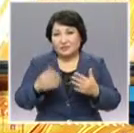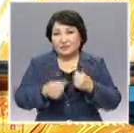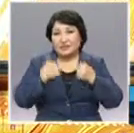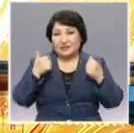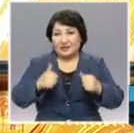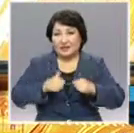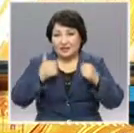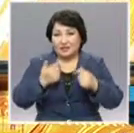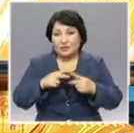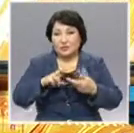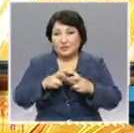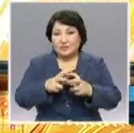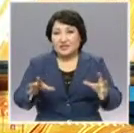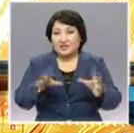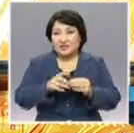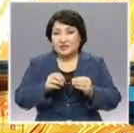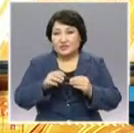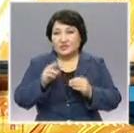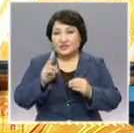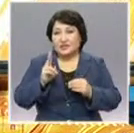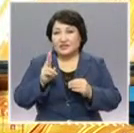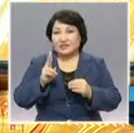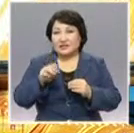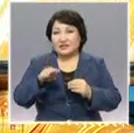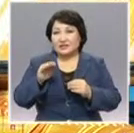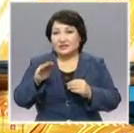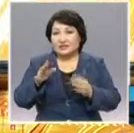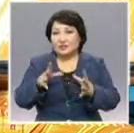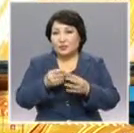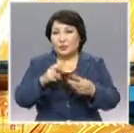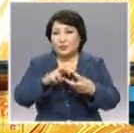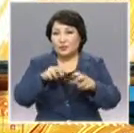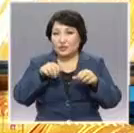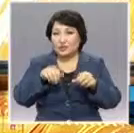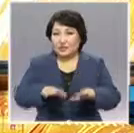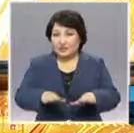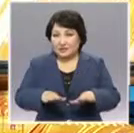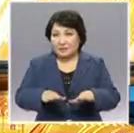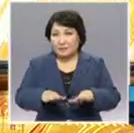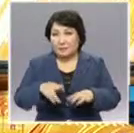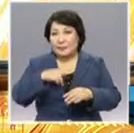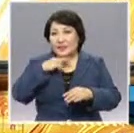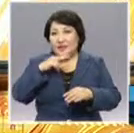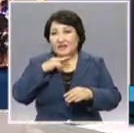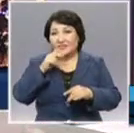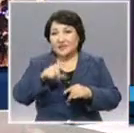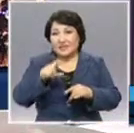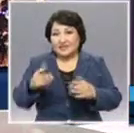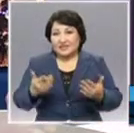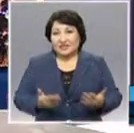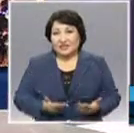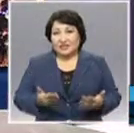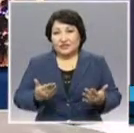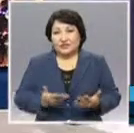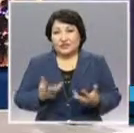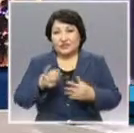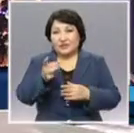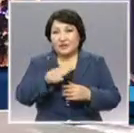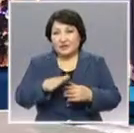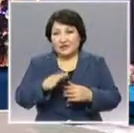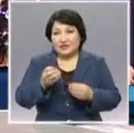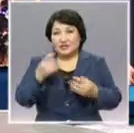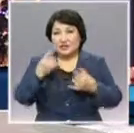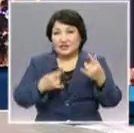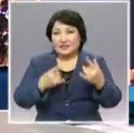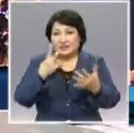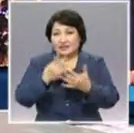ними, КТЖ, эту проблему решить. Внимательные жители в вашем районе живут, и наши телезрители, вот они еще один вопрос хотят